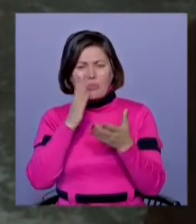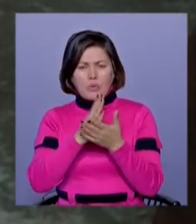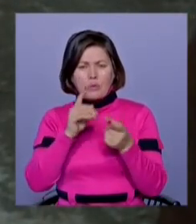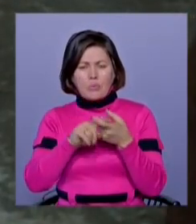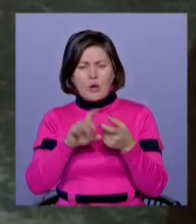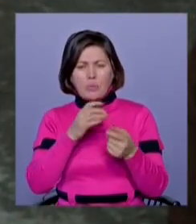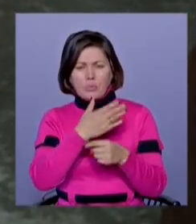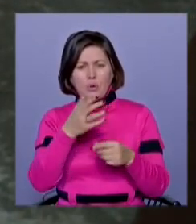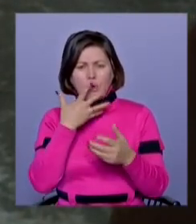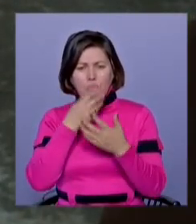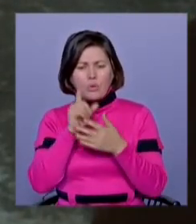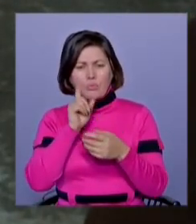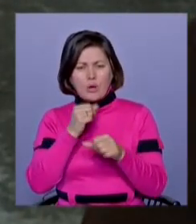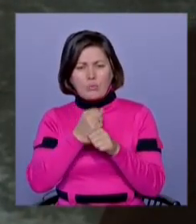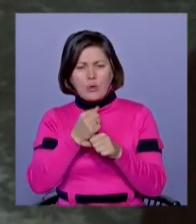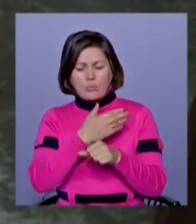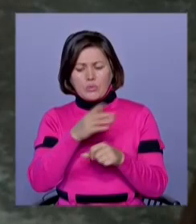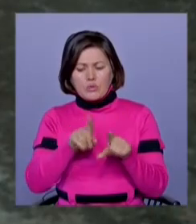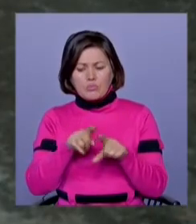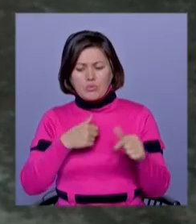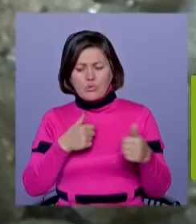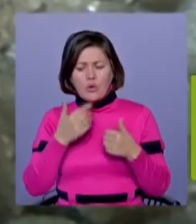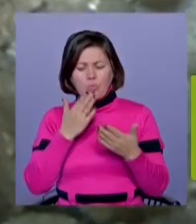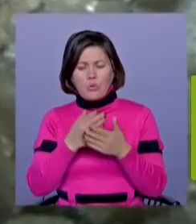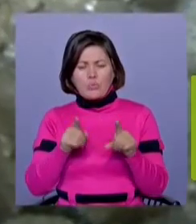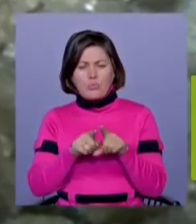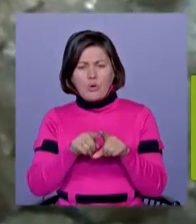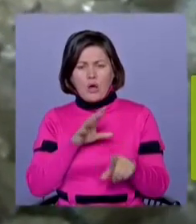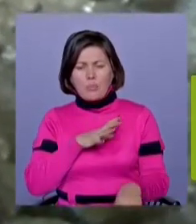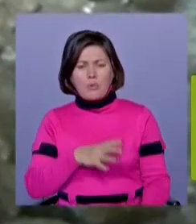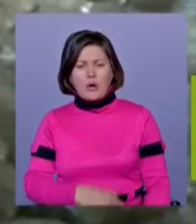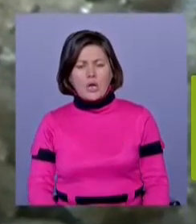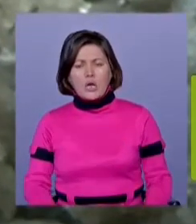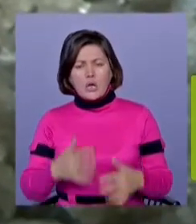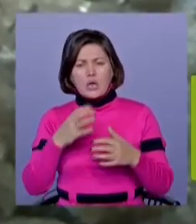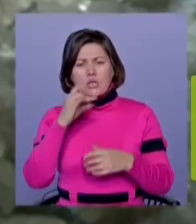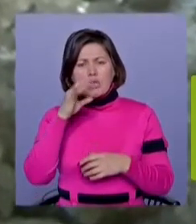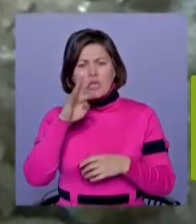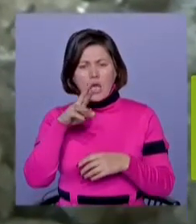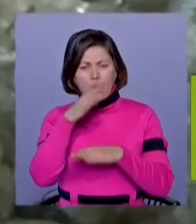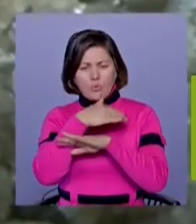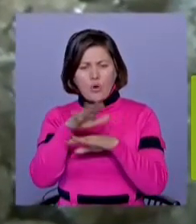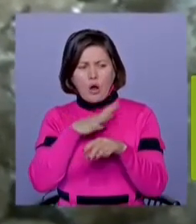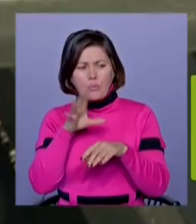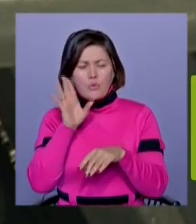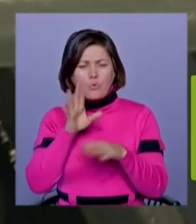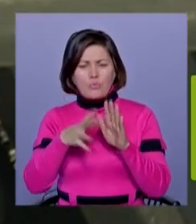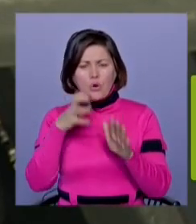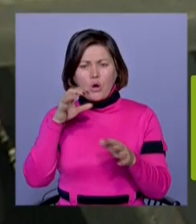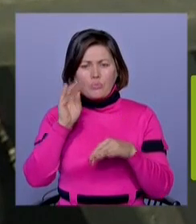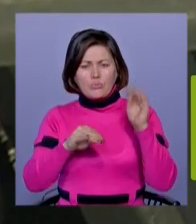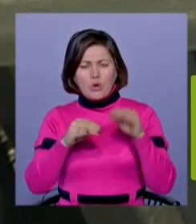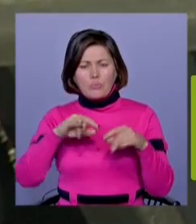еді. Олар өздеріне ыңғайлы етті де, бірақ біз қиналып жүрміз. Белгілі болғандай, Средняя көшесіне арық жүйесімен су соратын құдық